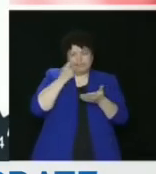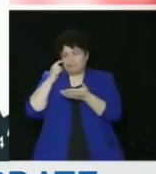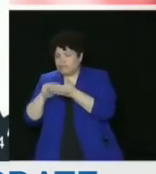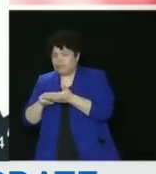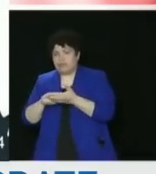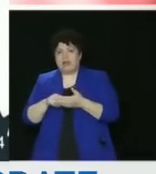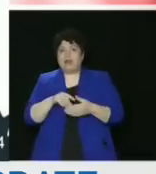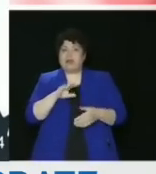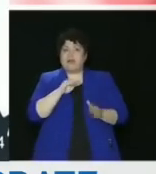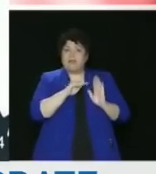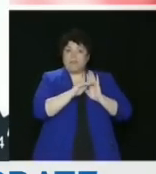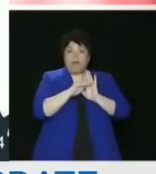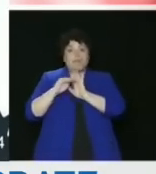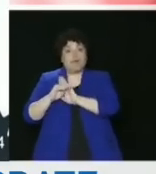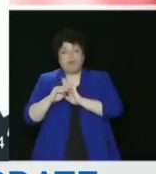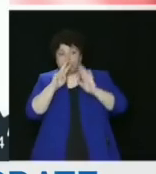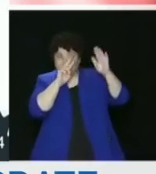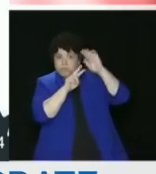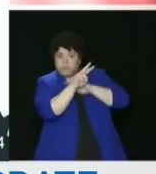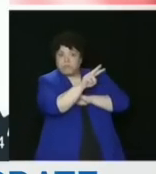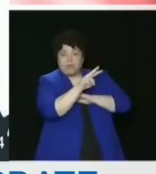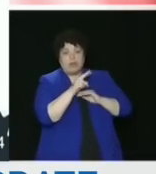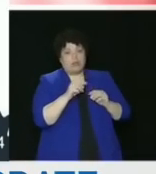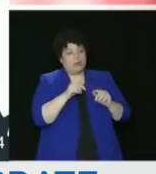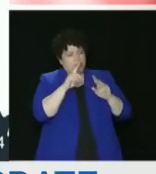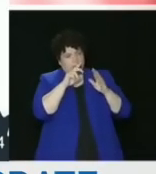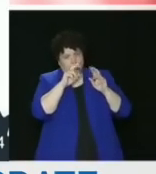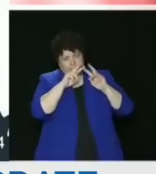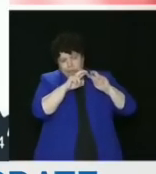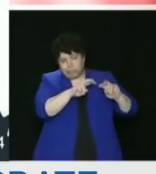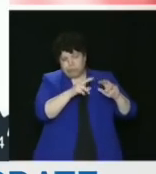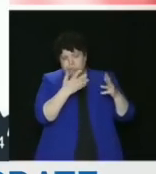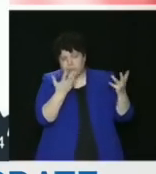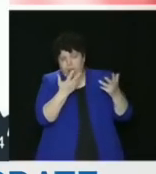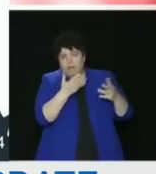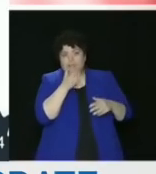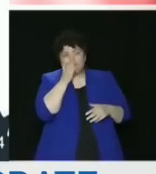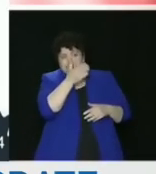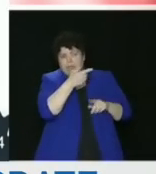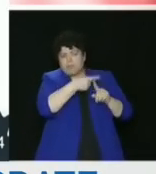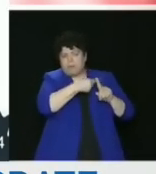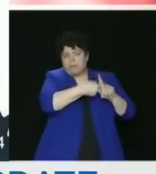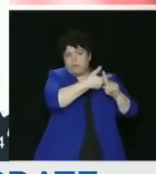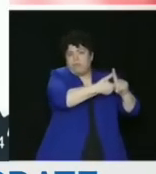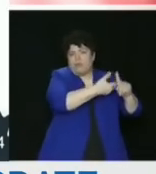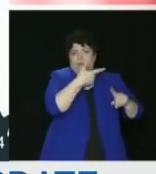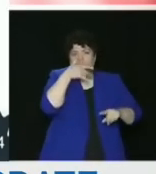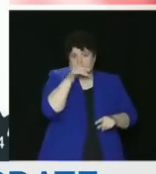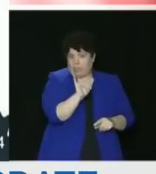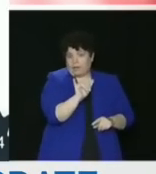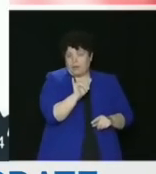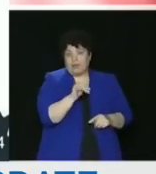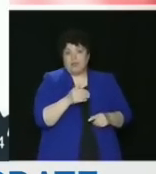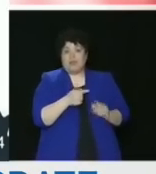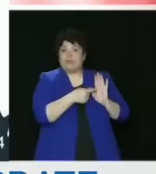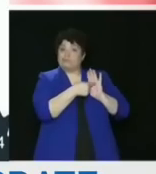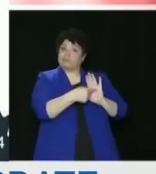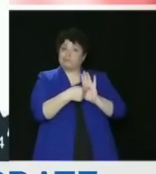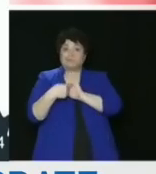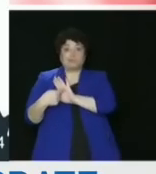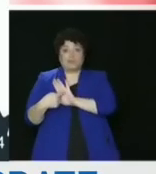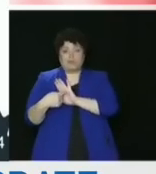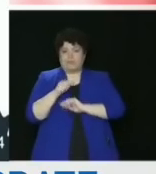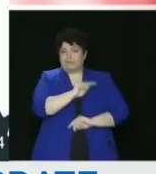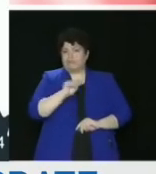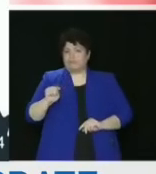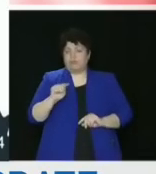qui that pourrait se helps us produire to au cours des explore mois what may à venir. happen in the La coming months. modélisation présentée ici The modeling examine shown différents here scénarios examines